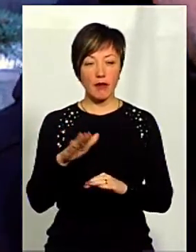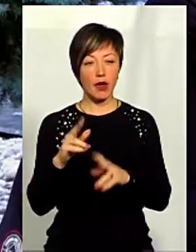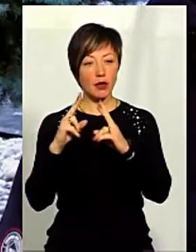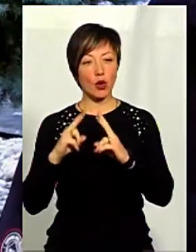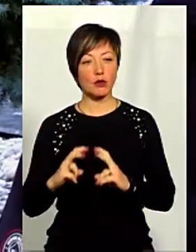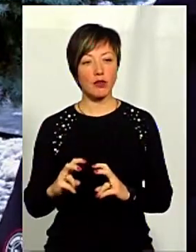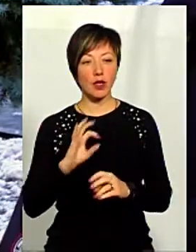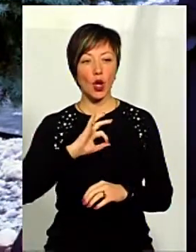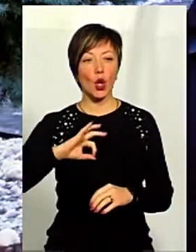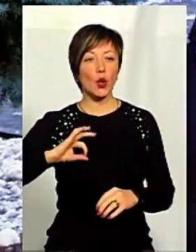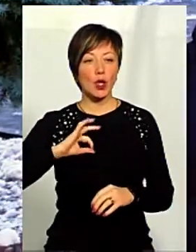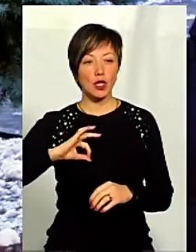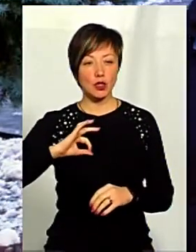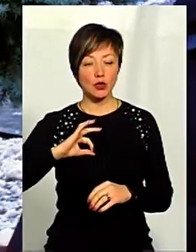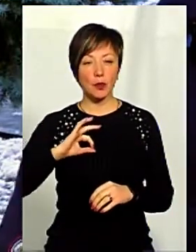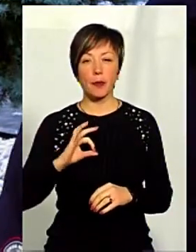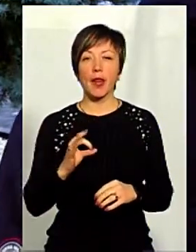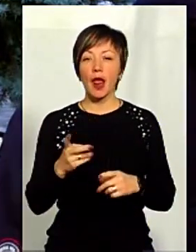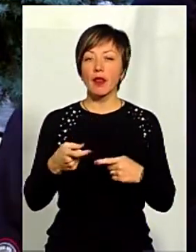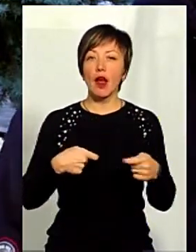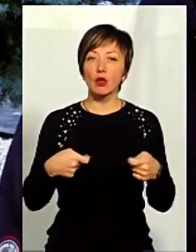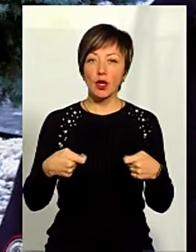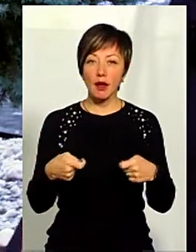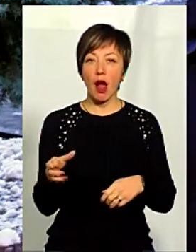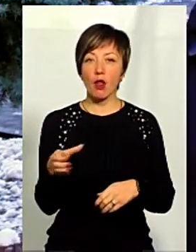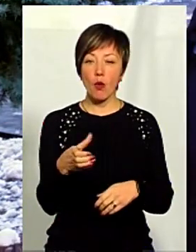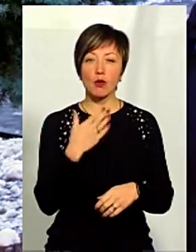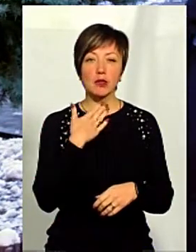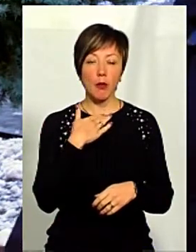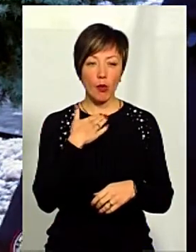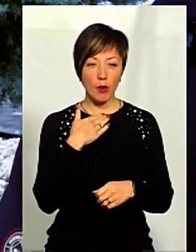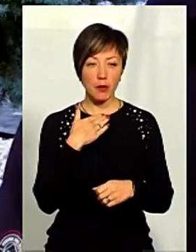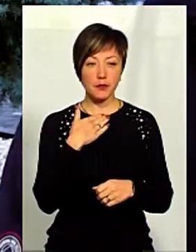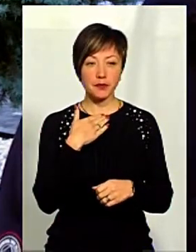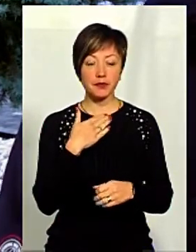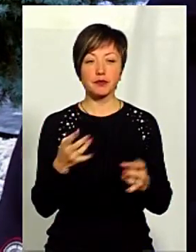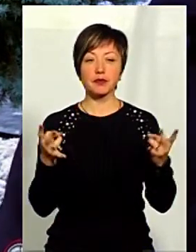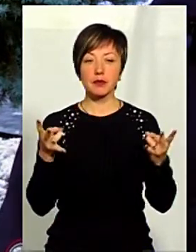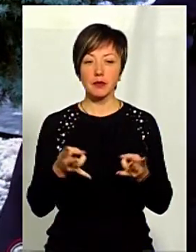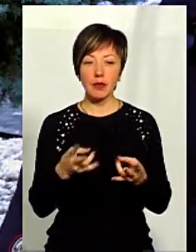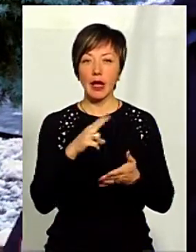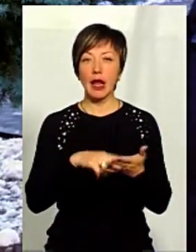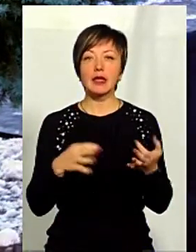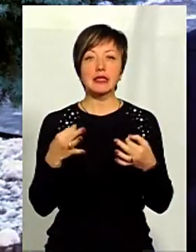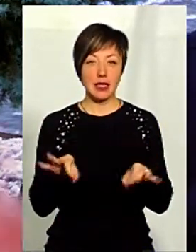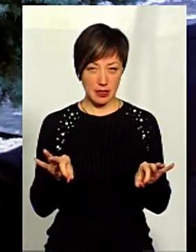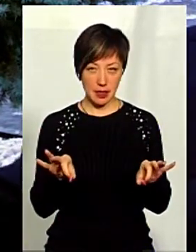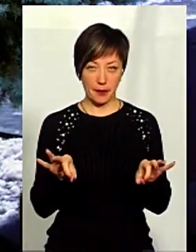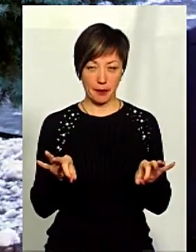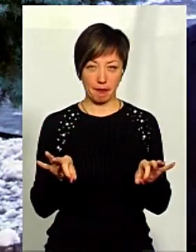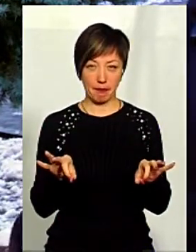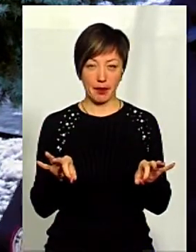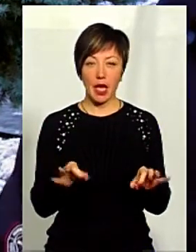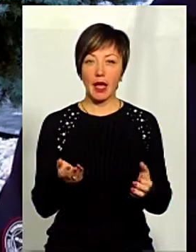розбирати юридично. Власне, на торгівлю алкогольними напоями потрібна ліцензія. Так? Тобто,